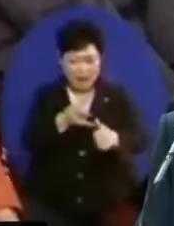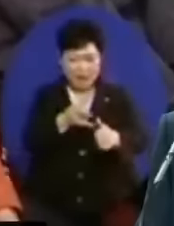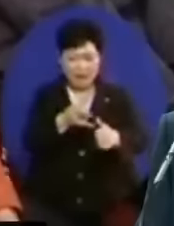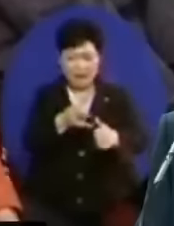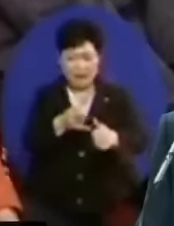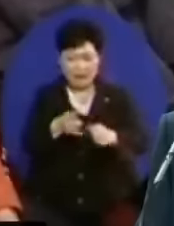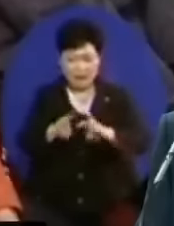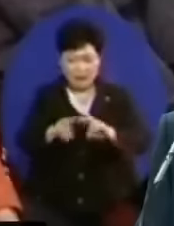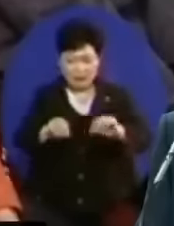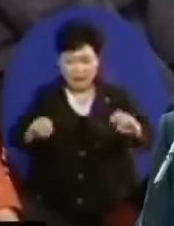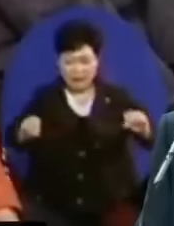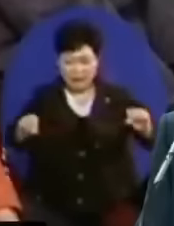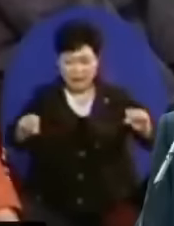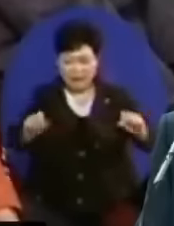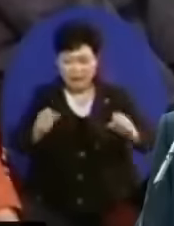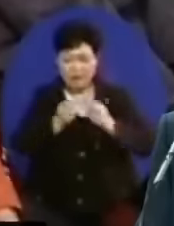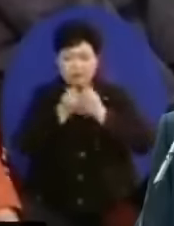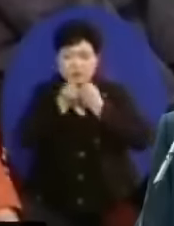육지에 가서 토해라.